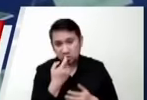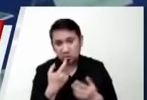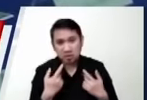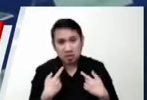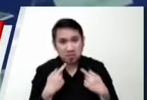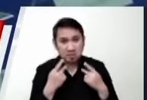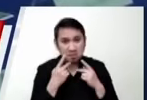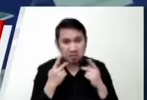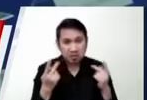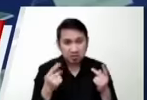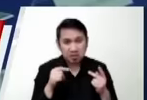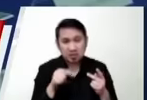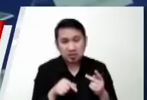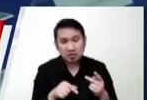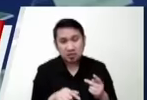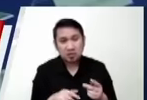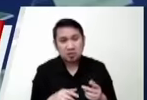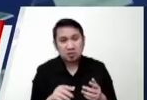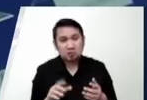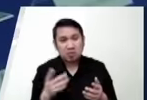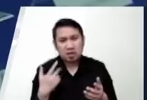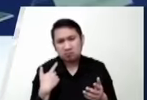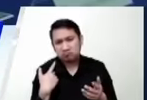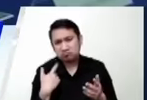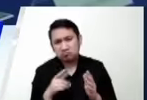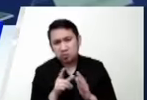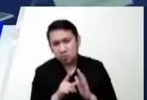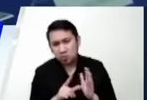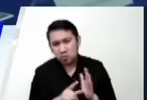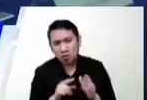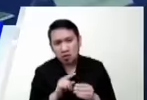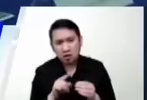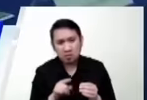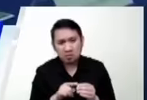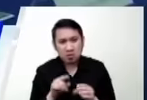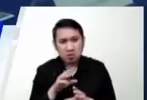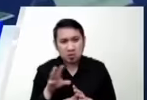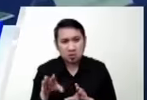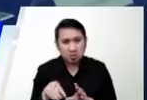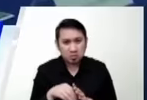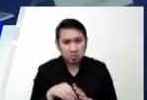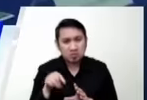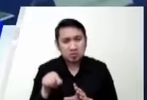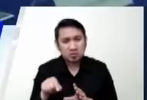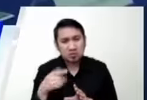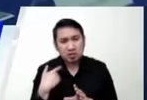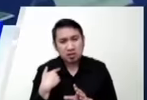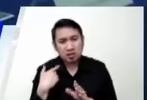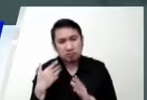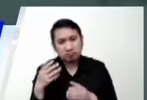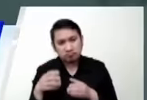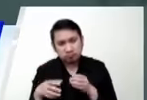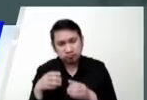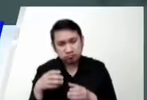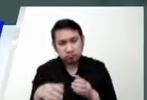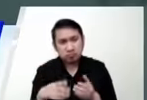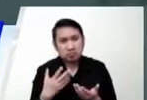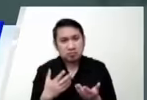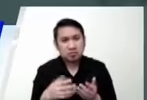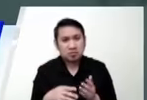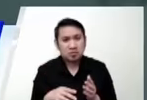Section 29A3 sila ay may conviction involving moral turpitude katulad yung mga registered sex offenders. Mayroon